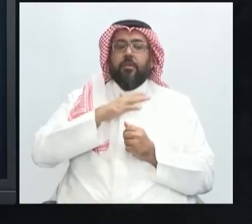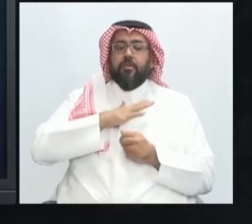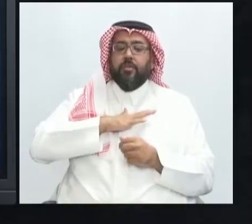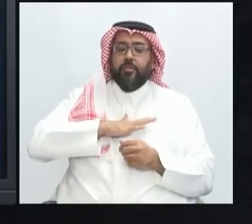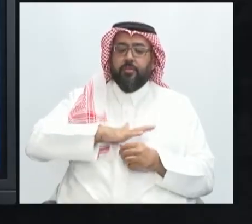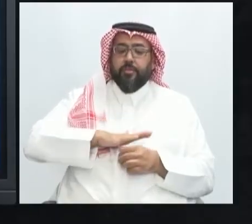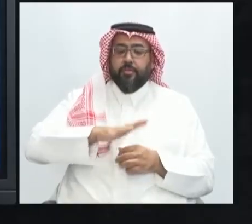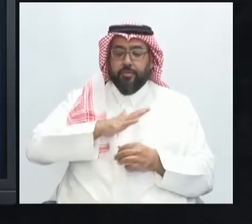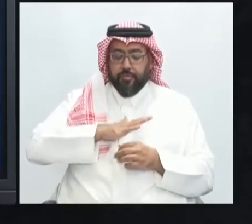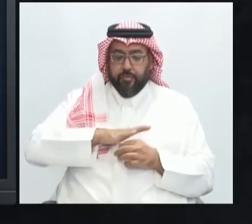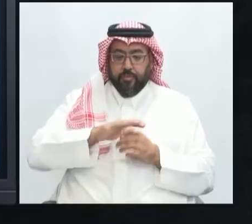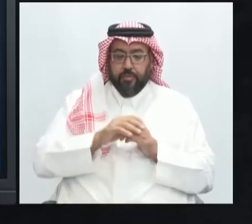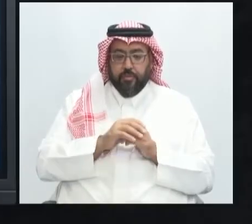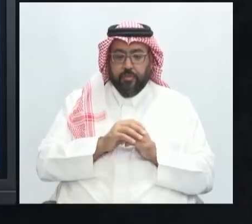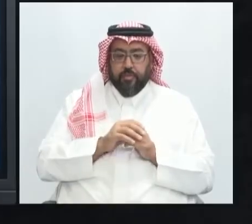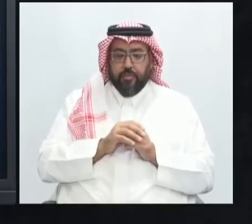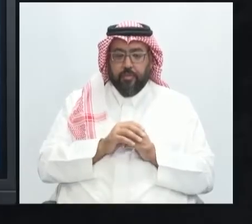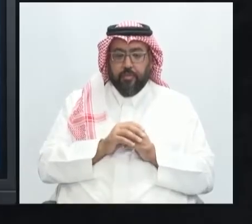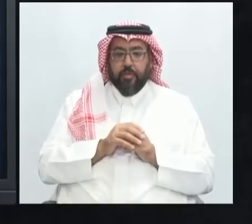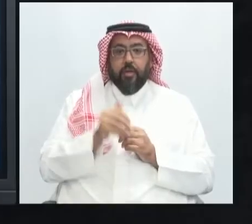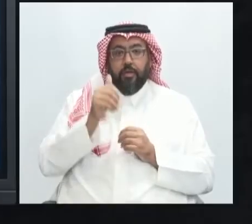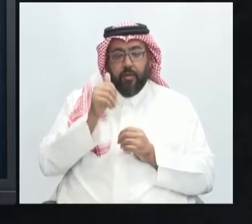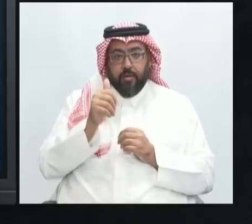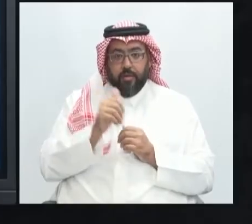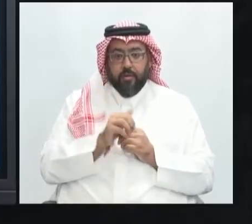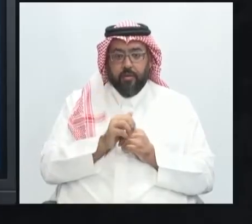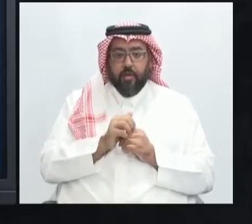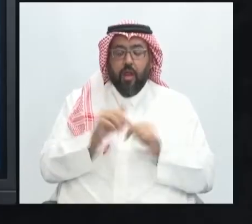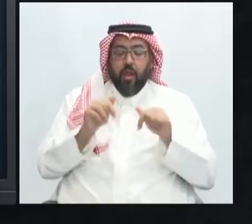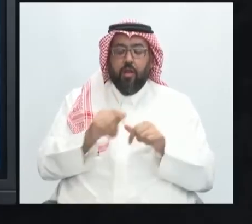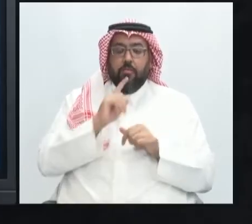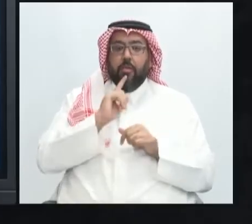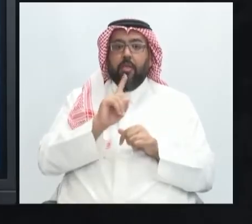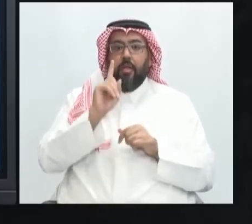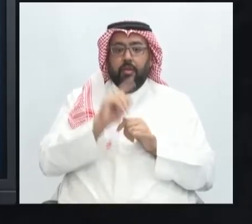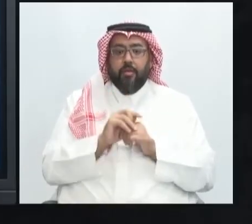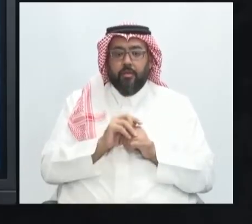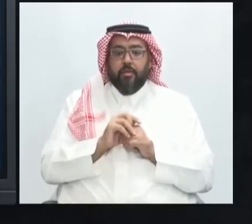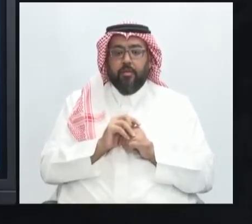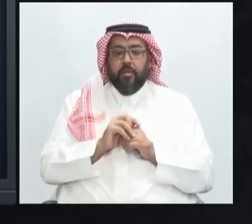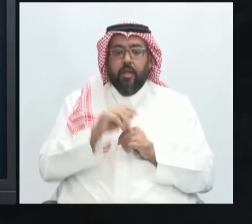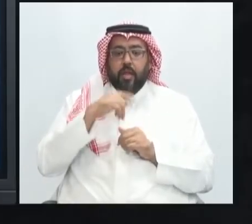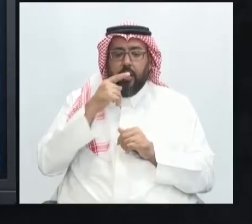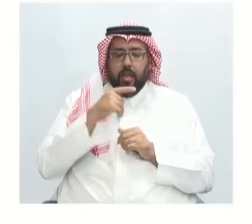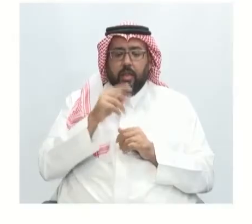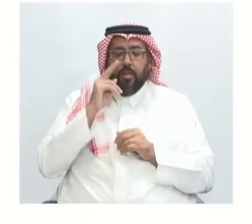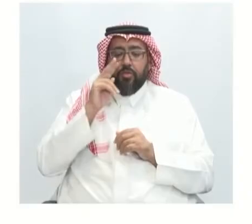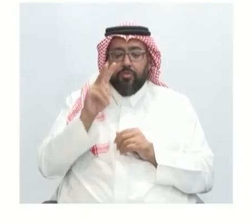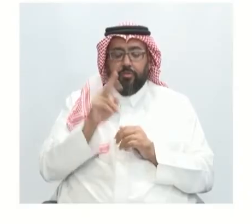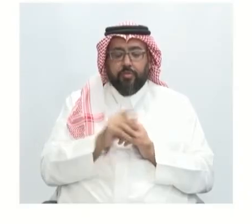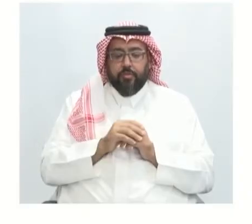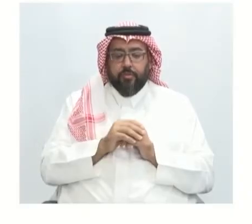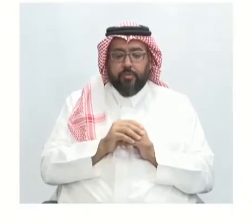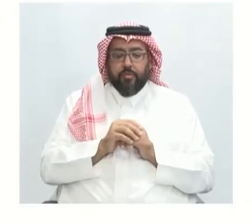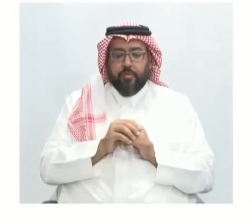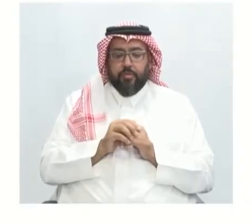يحمد الله سبحانه وتعالى احسنتم بارك الله فيكم اذا اليوم باذن الله عز وجل سوف نتحدث كما ترون امامكم